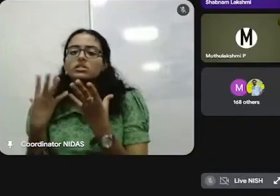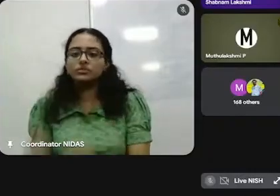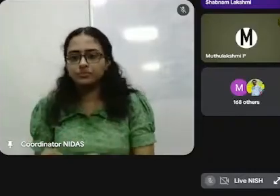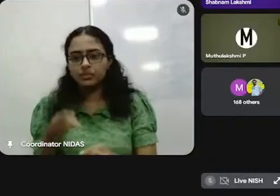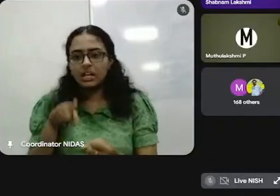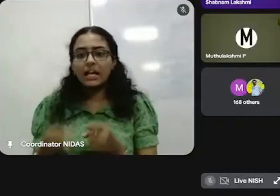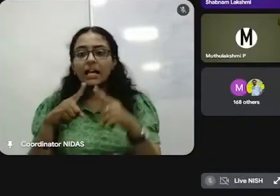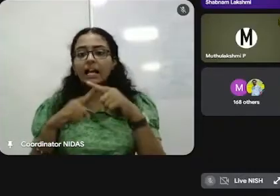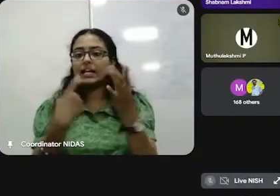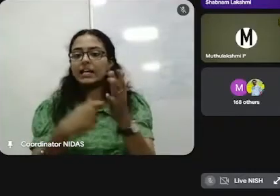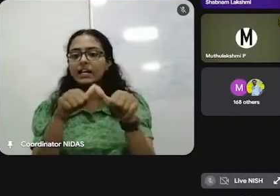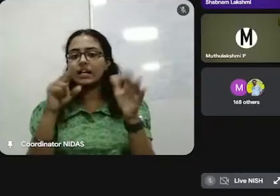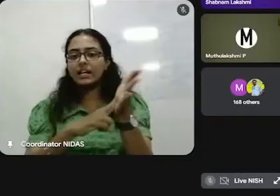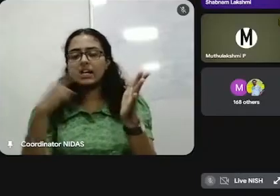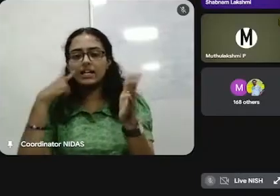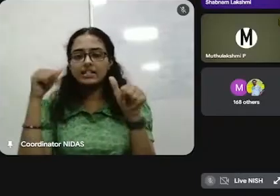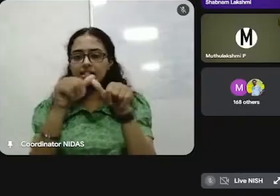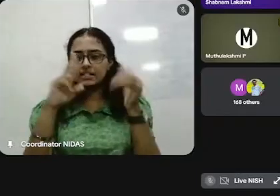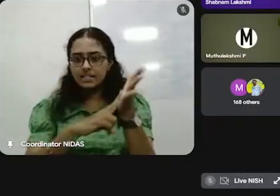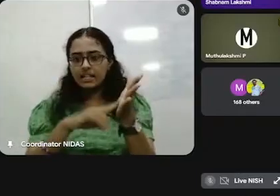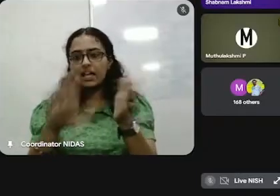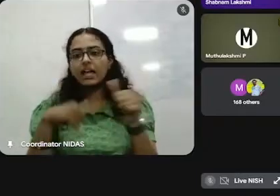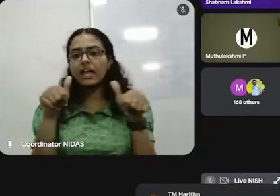ട്രാൻസിയന്റ് അറ്റാക്സ് വരാനുള്ള സാധ്യതയുണ്ട്. അതായത്